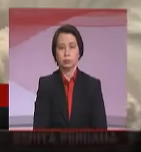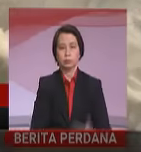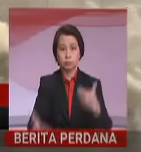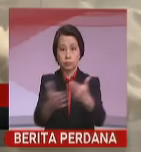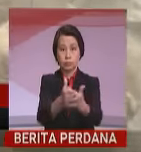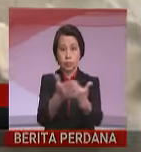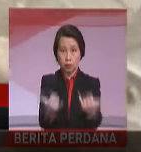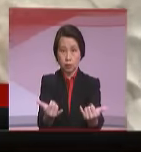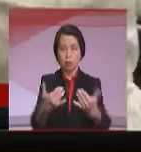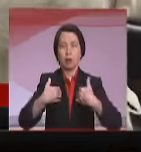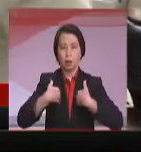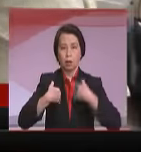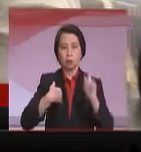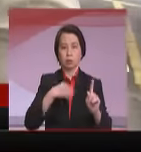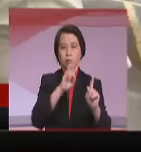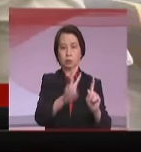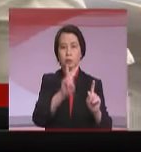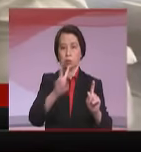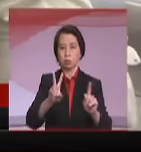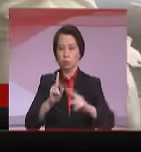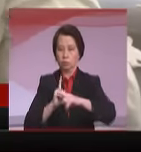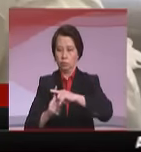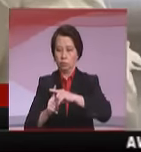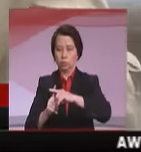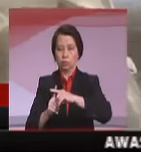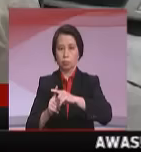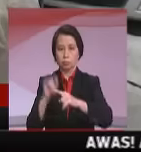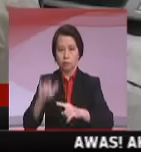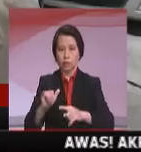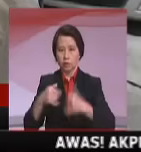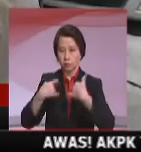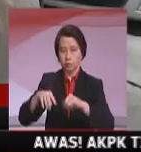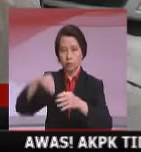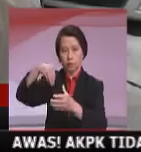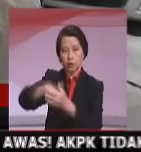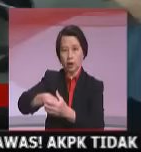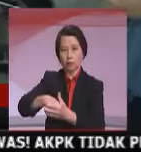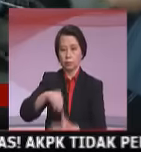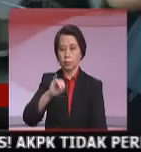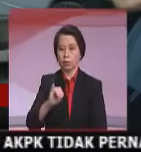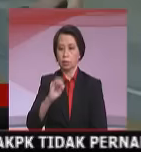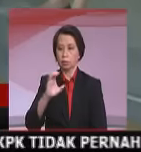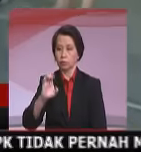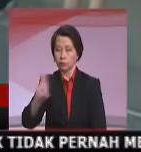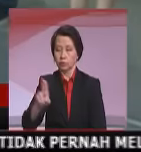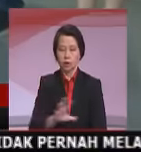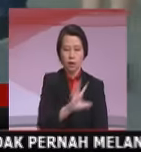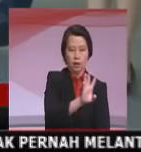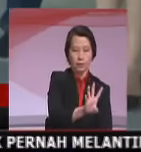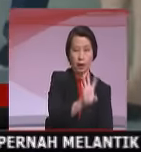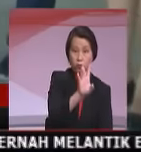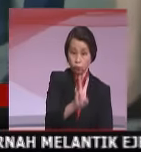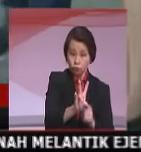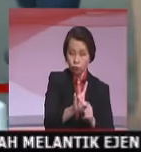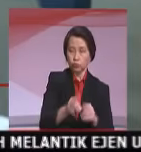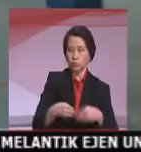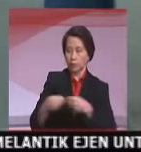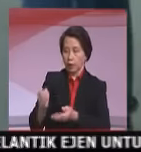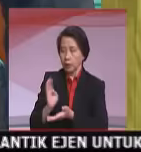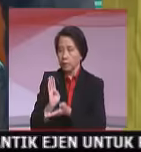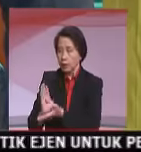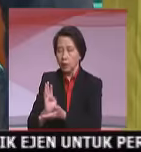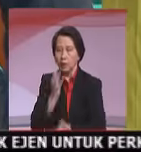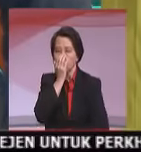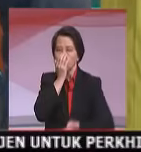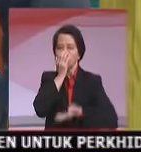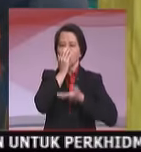Sehingga kini terdapat 122 kes positif COVID-19 yang sedang dirawat di unit rawatan rapi. 47 kes memerlukan bantuan